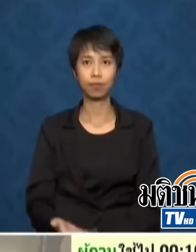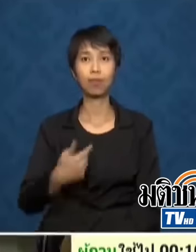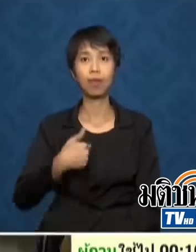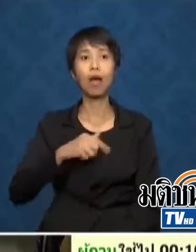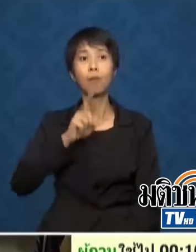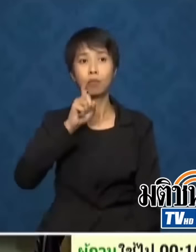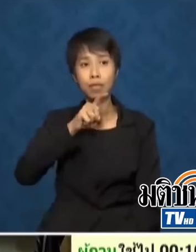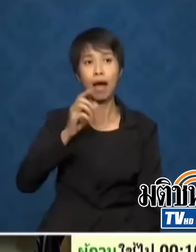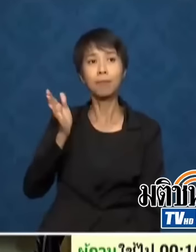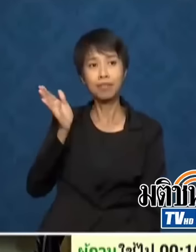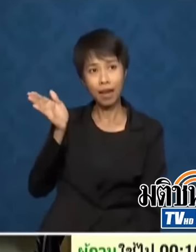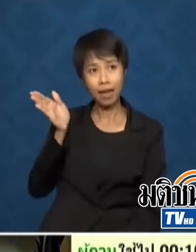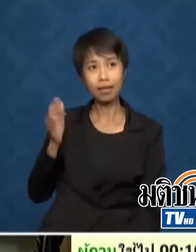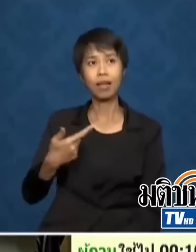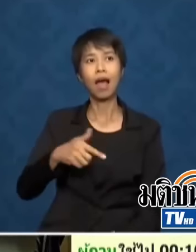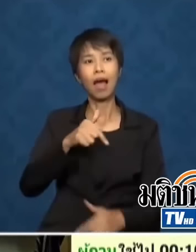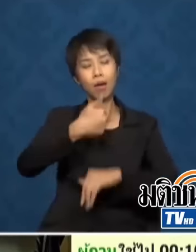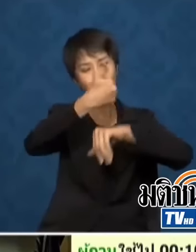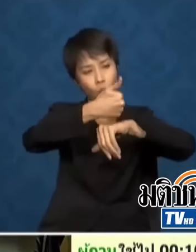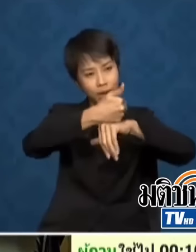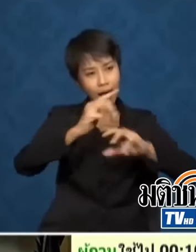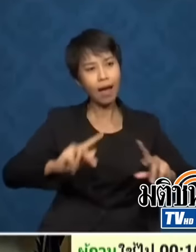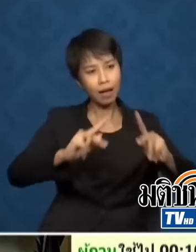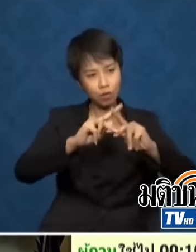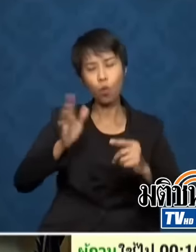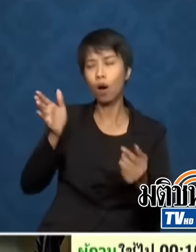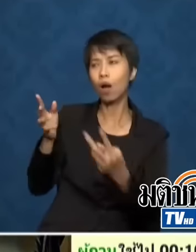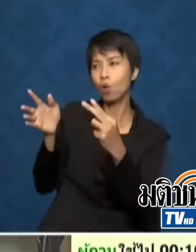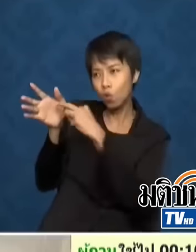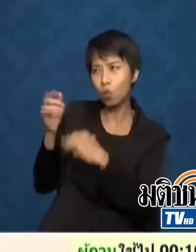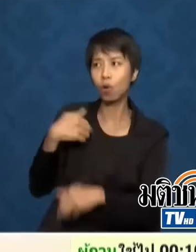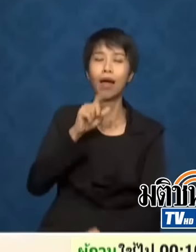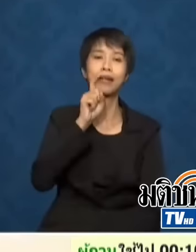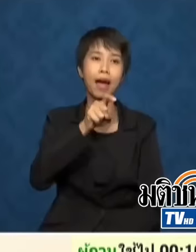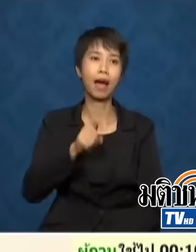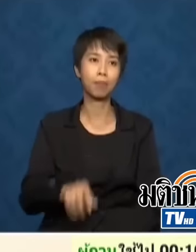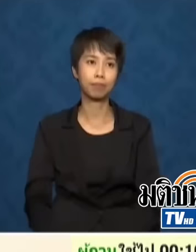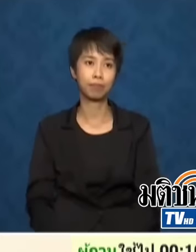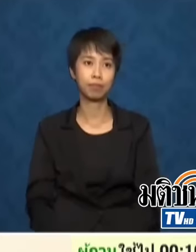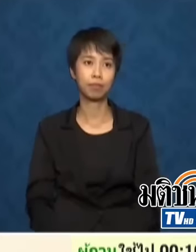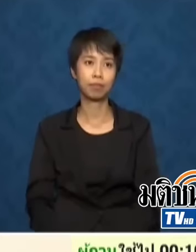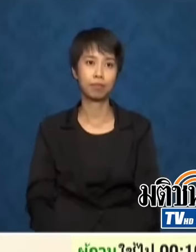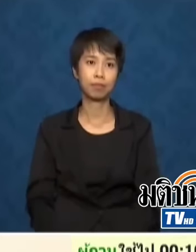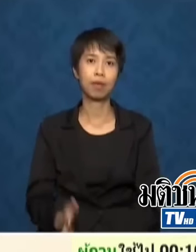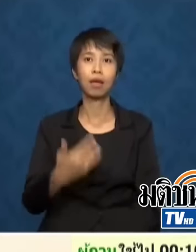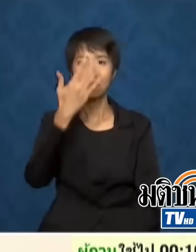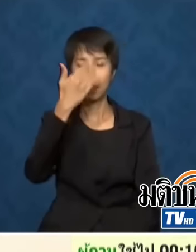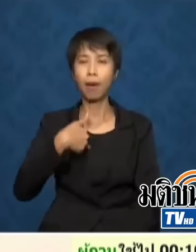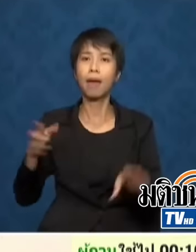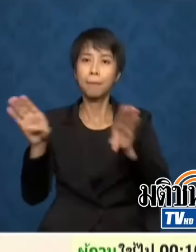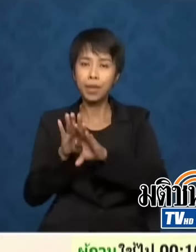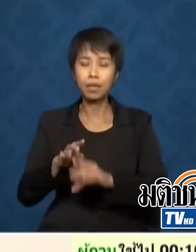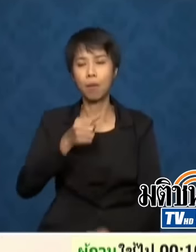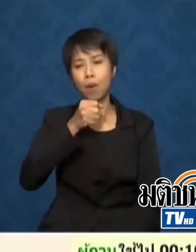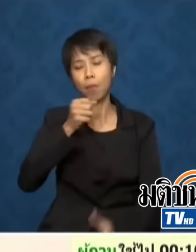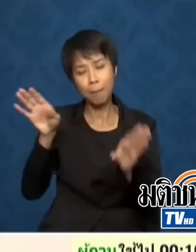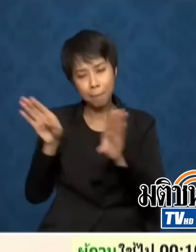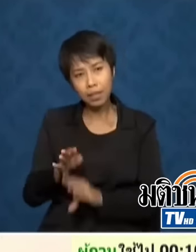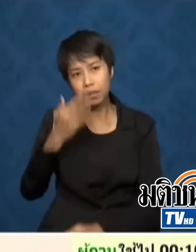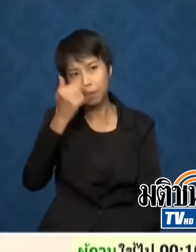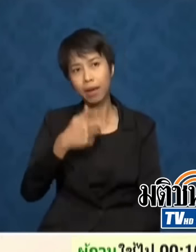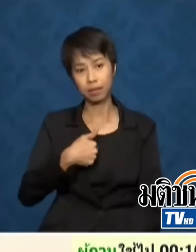ากสไลด์คือจะให้ท่านรัฐมนตรีดูผมจะได้ถาม ก็ถามเลยสิครับ ทำไมท่านประธานมาปิดไมโครโฟนแบบนี้ล่ะ ท่านประธานครับเป็นอำ